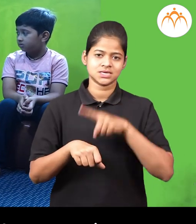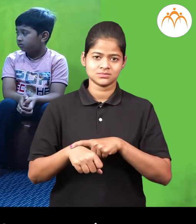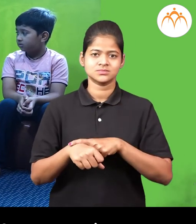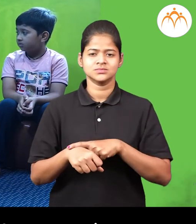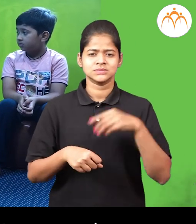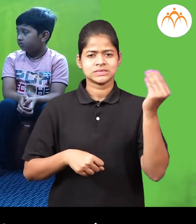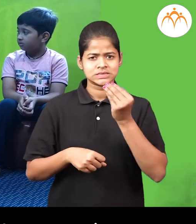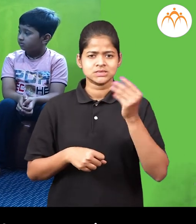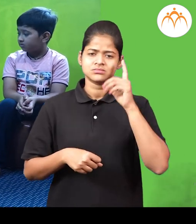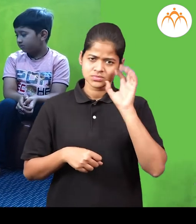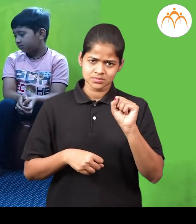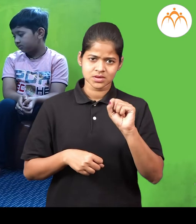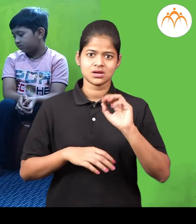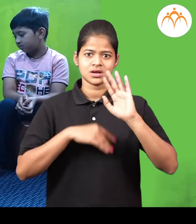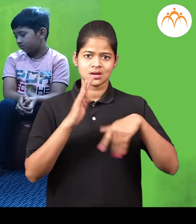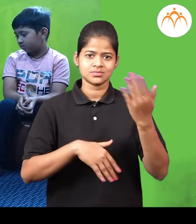जमतिल तुम्हाला?